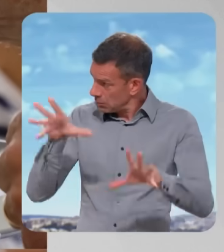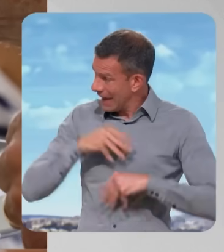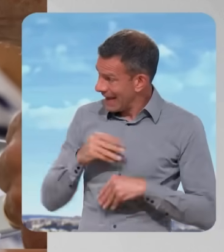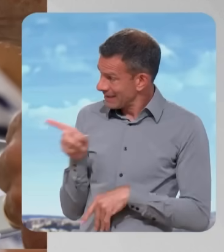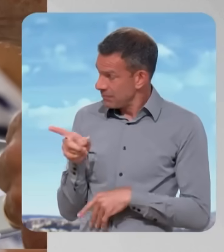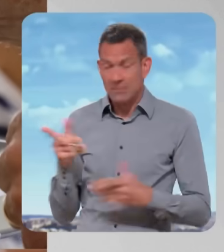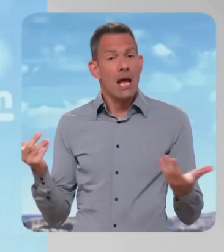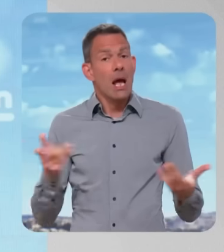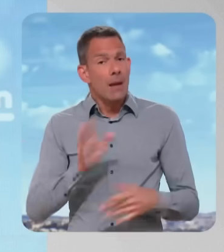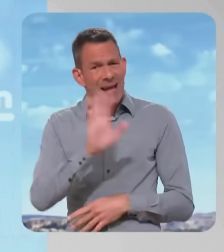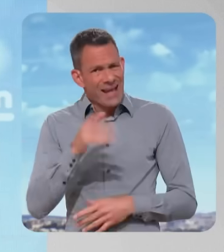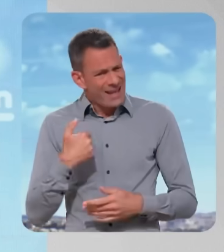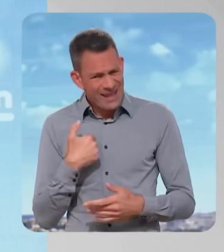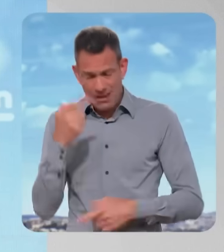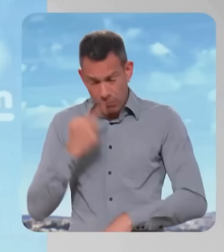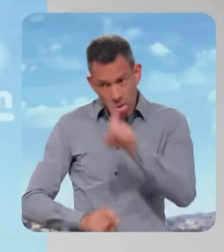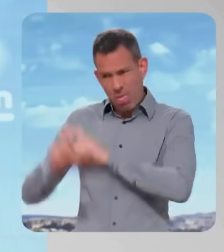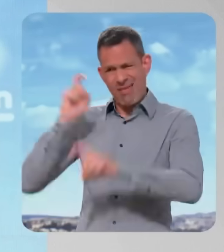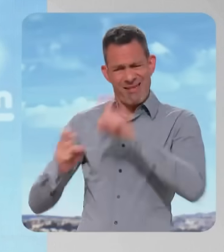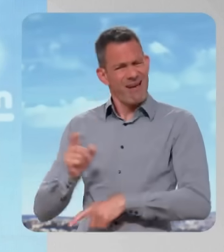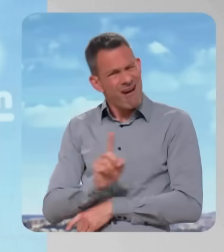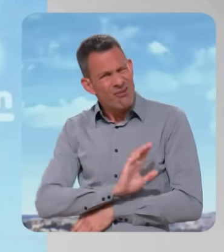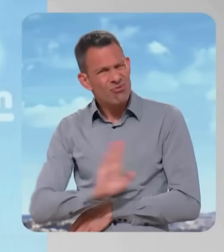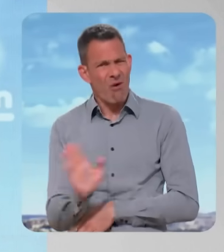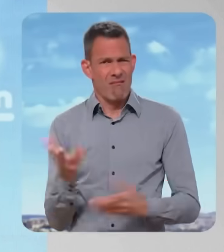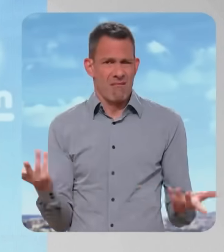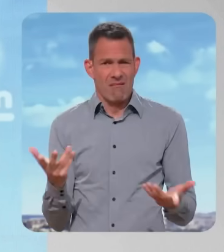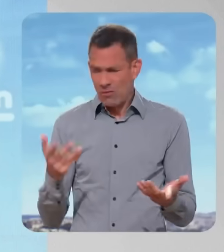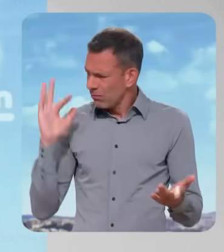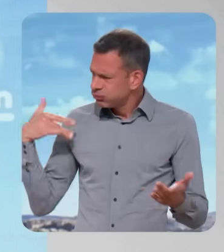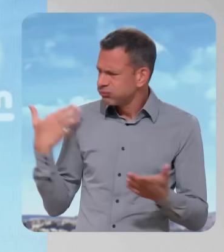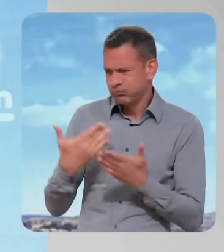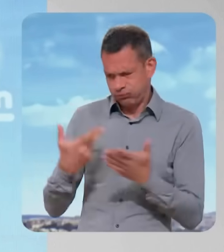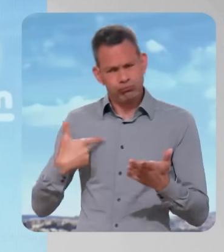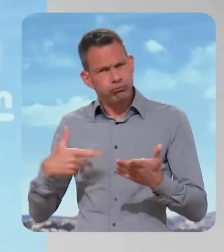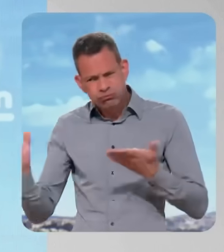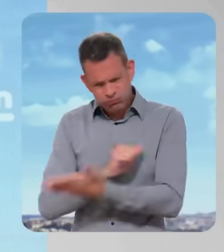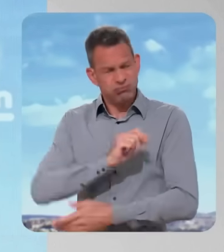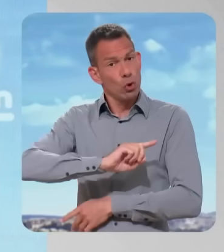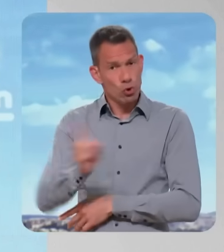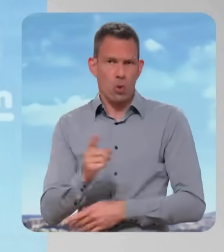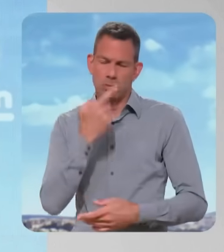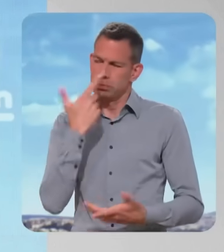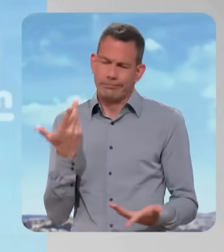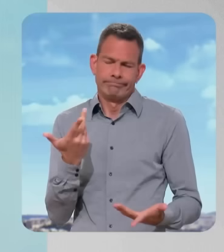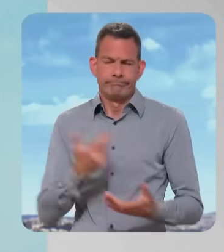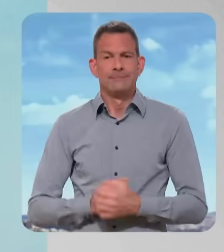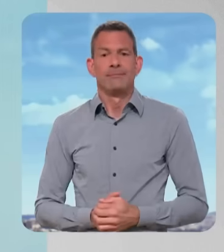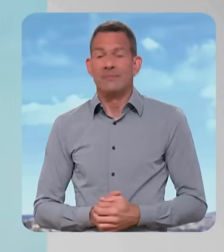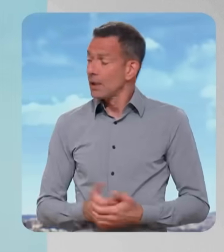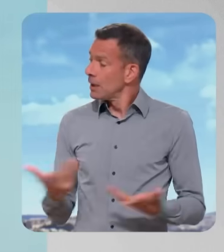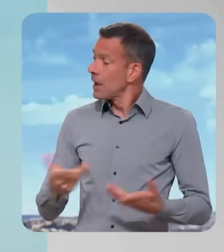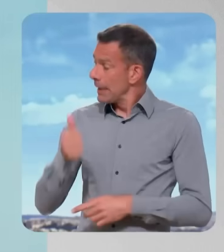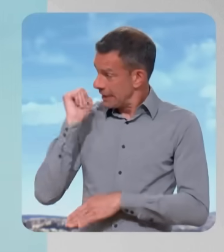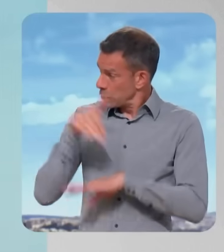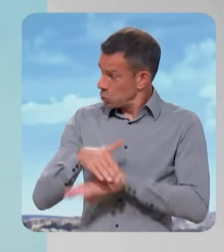façon je pense à nouveau qu'il ne faut pas revenir sur tout ce qui a été fait ça serait un nonsens vous avez vu Emmanuel